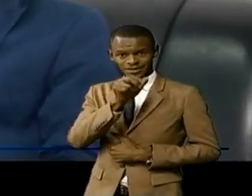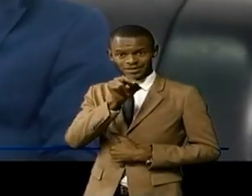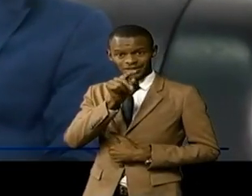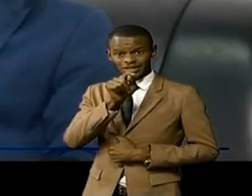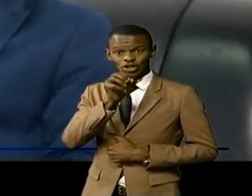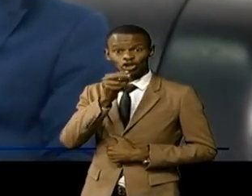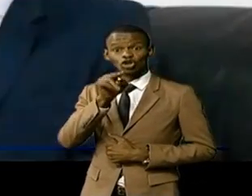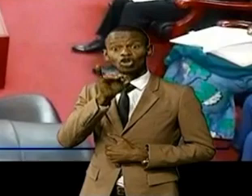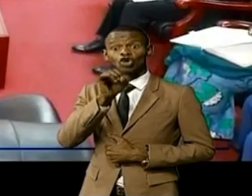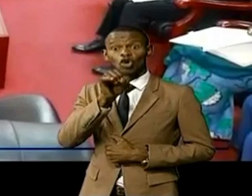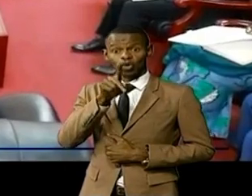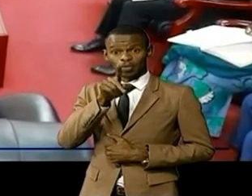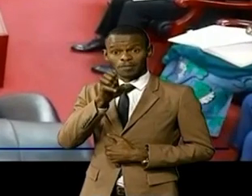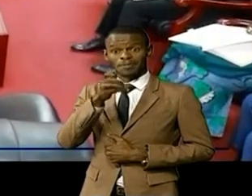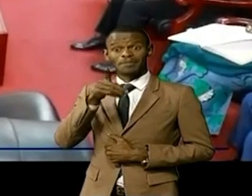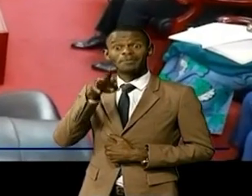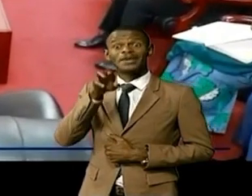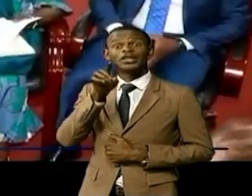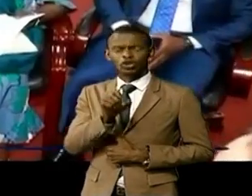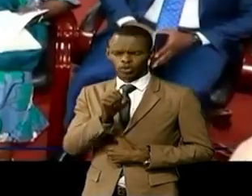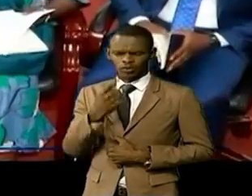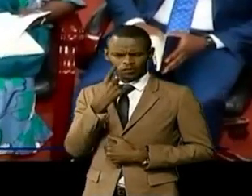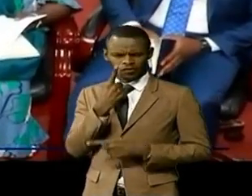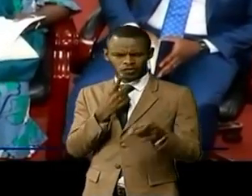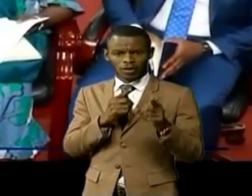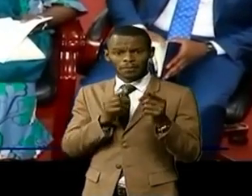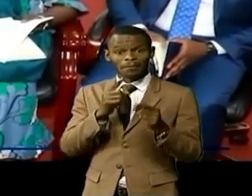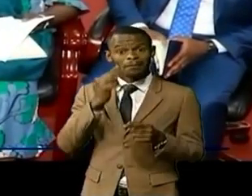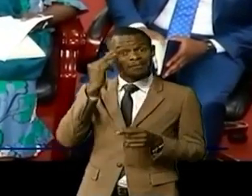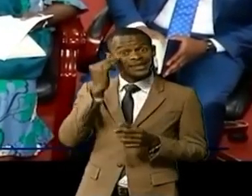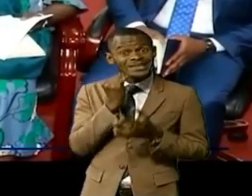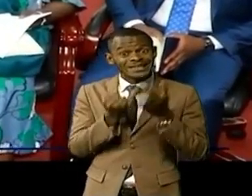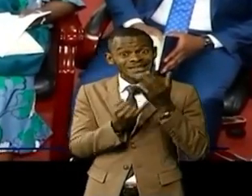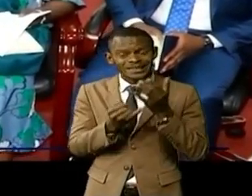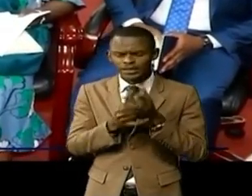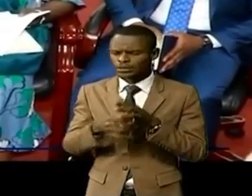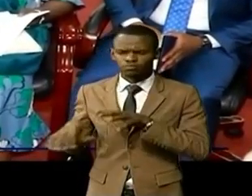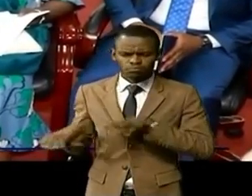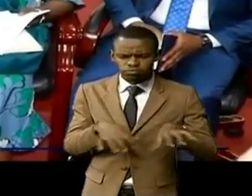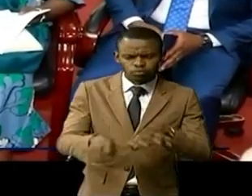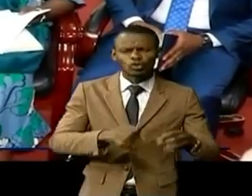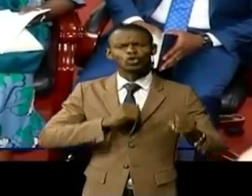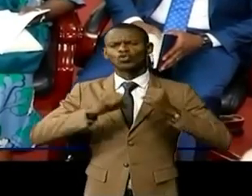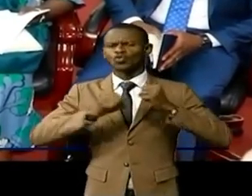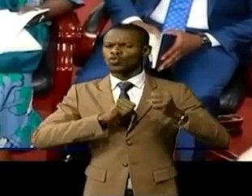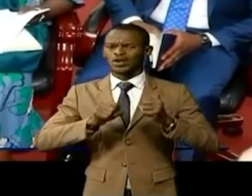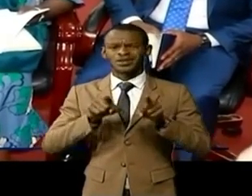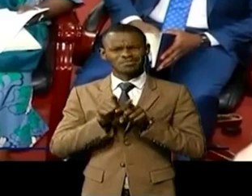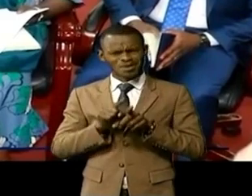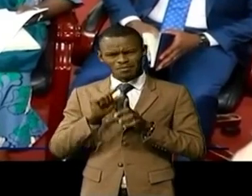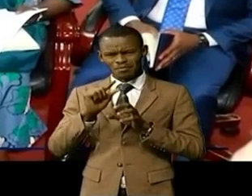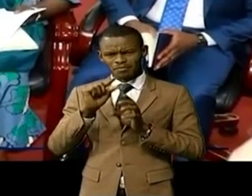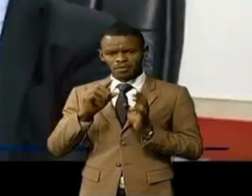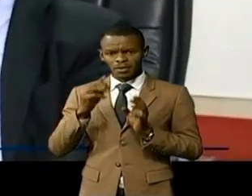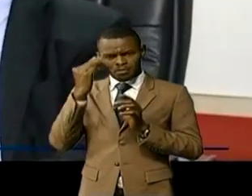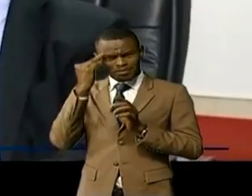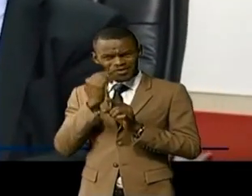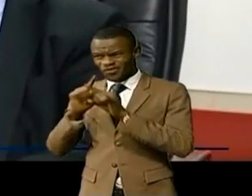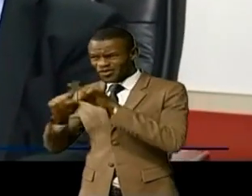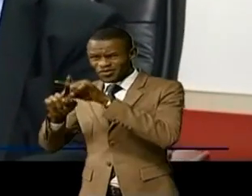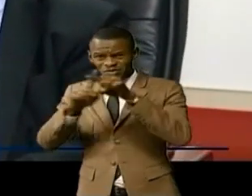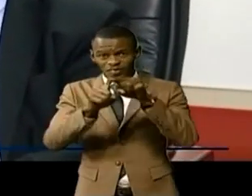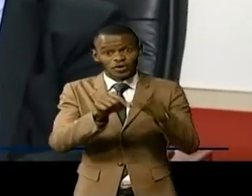ministre de l'Industrie, Julien Paluku Kaungia, et de l'ensemble du gouvernement congolais, rassuré de l'avancement des